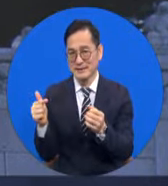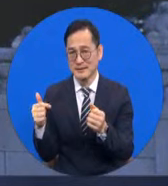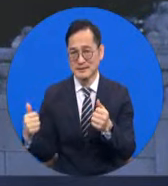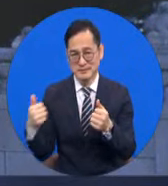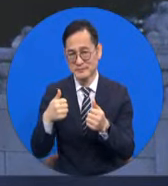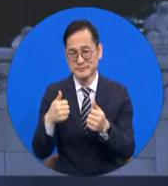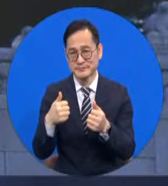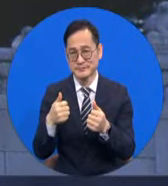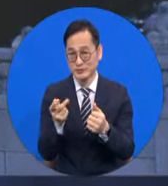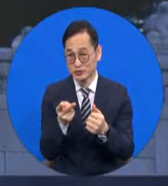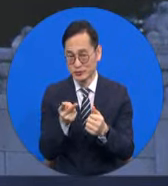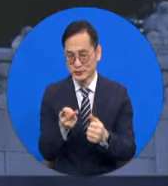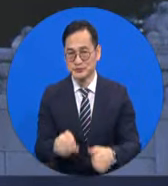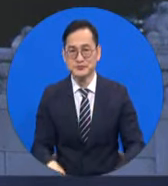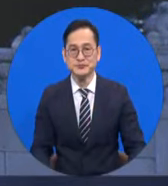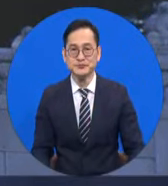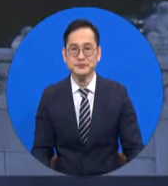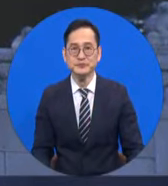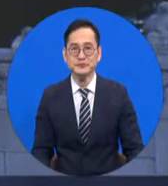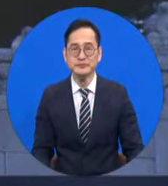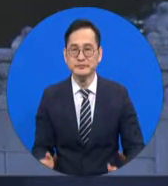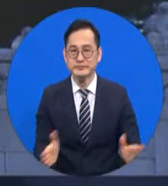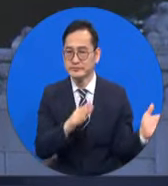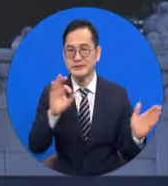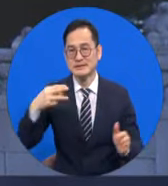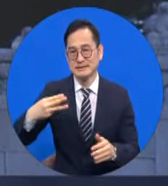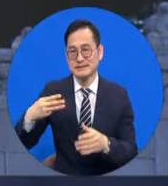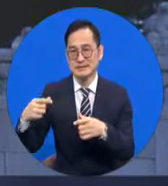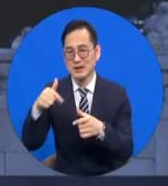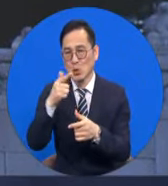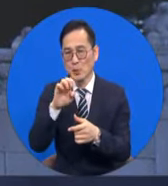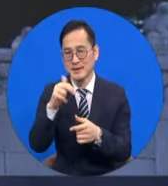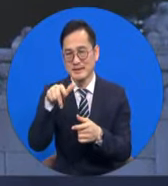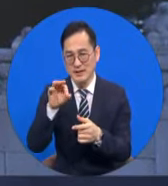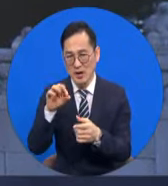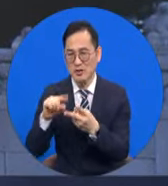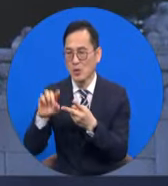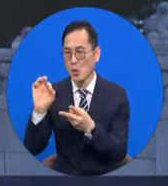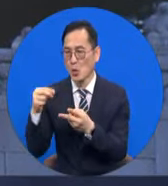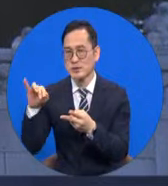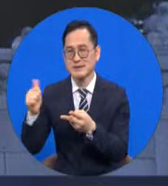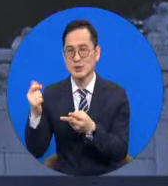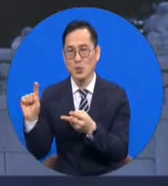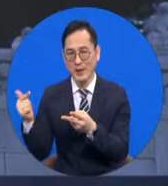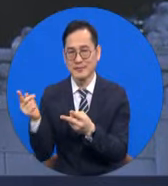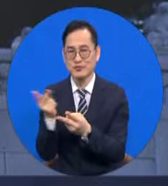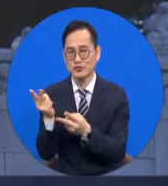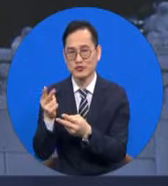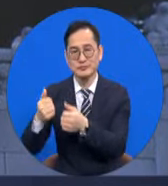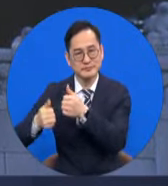그런 상황이고요. 광진 을 같은 경우에는 고민정 현역 의원과 오신환 후보가